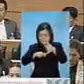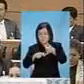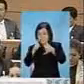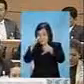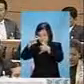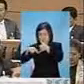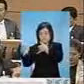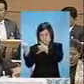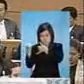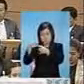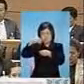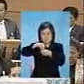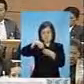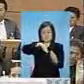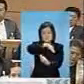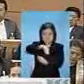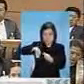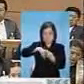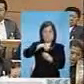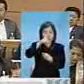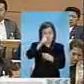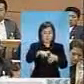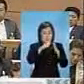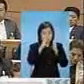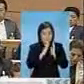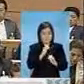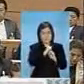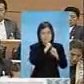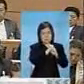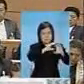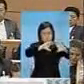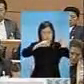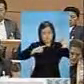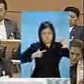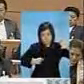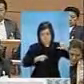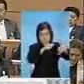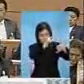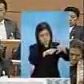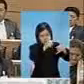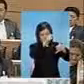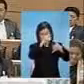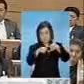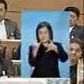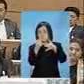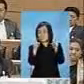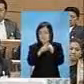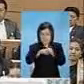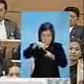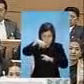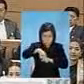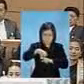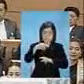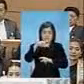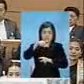ไม่ดีอัยการก็อาจจะมีคนบวกคนลบในรัฐสภาก็อาจจะมีคนบวกคนลบด้วยความเคารพในวงตุล